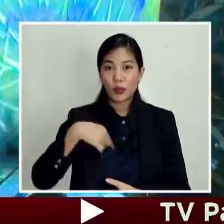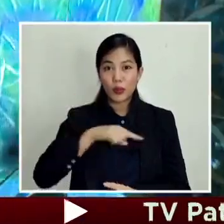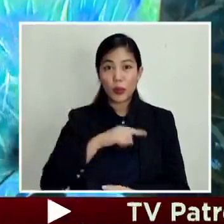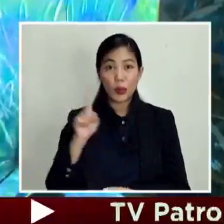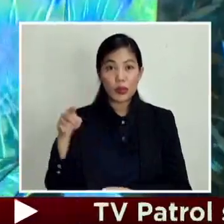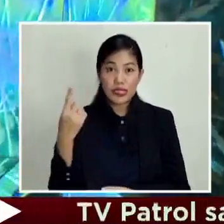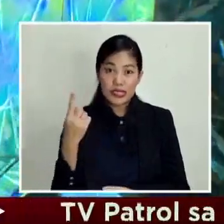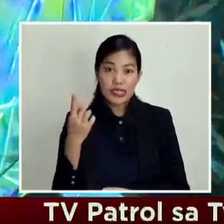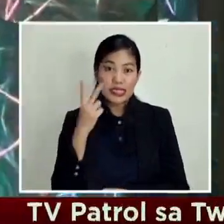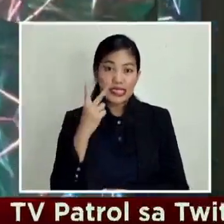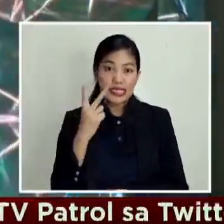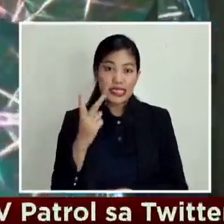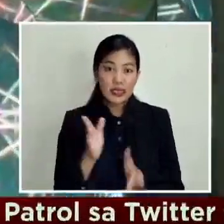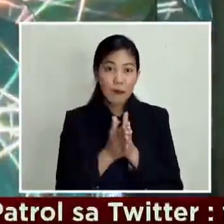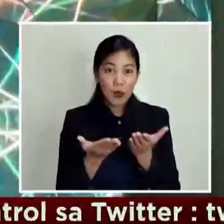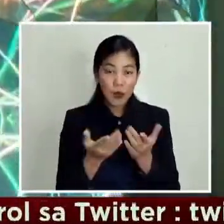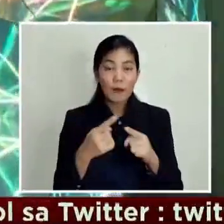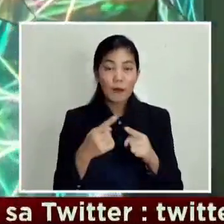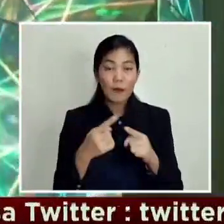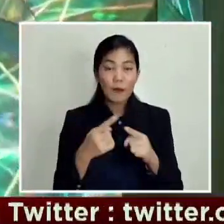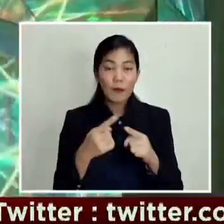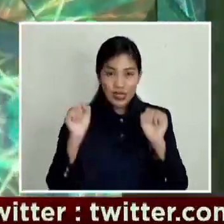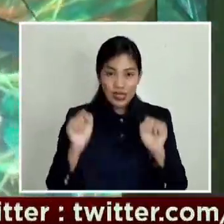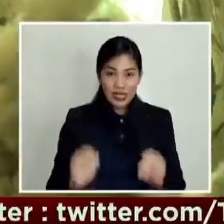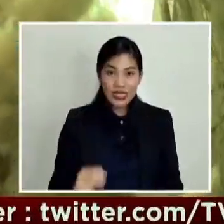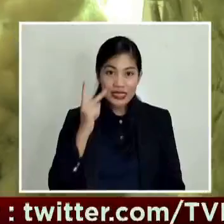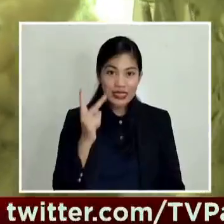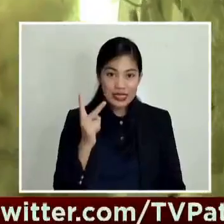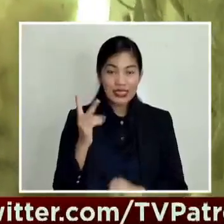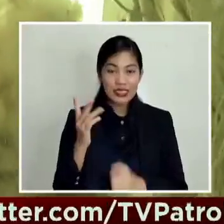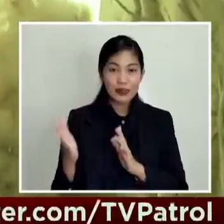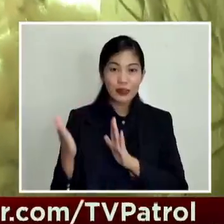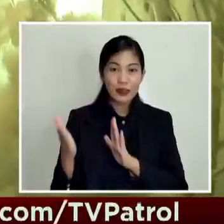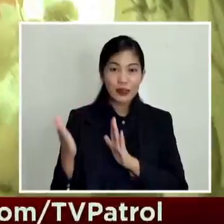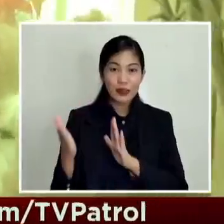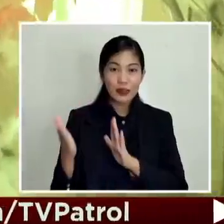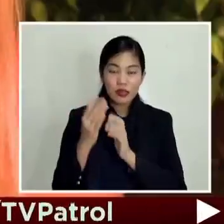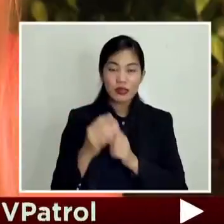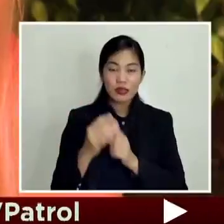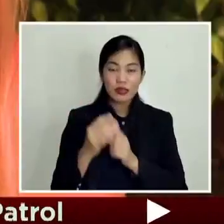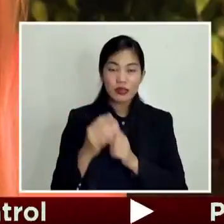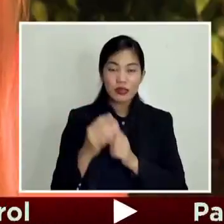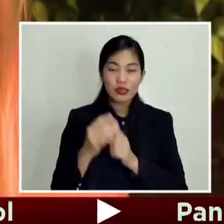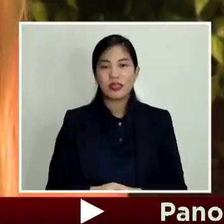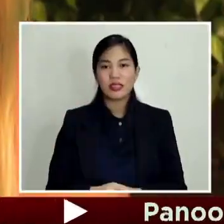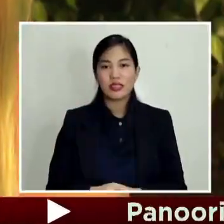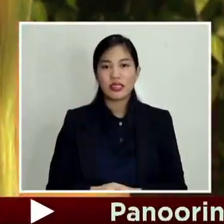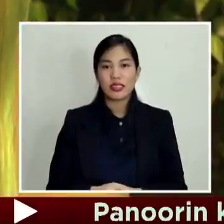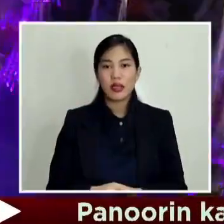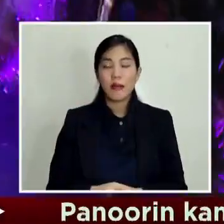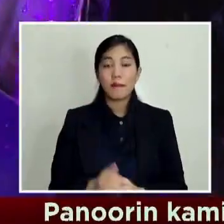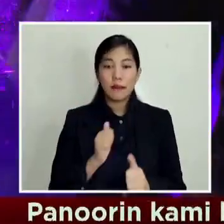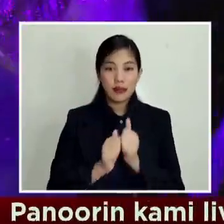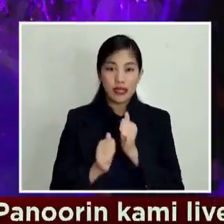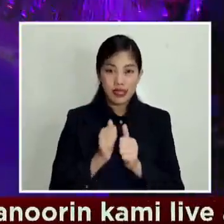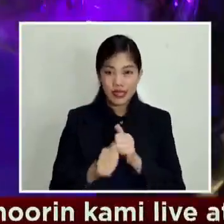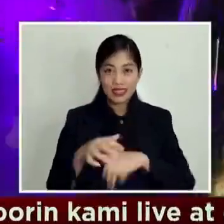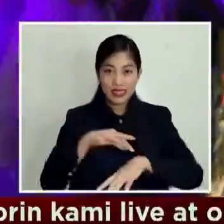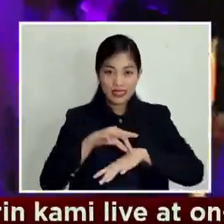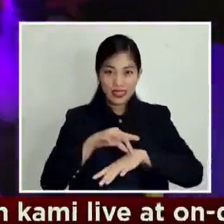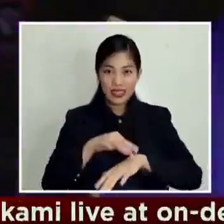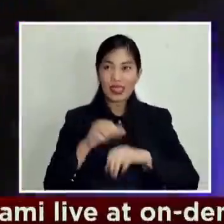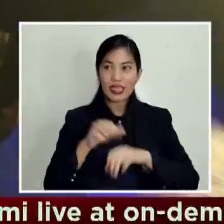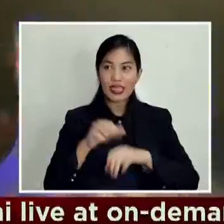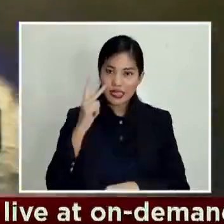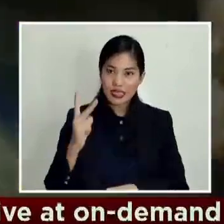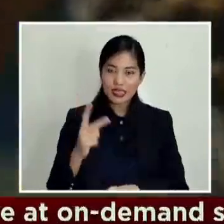storybooks natin. Pero here at Tales of Illumina, physical settings na siya na parang part na tayo ng story. Para kompleto